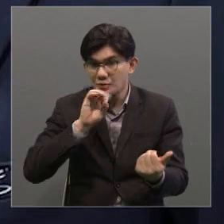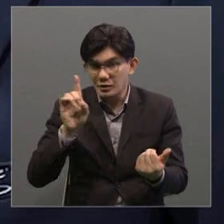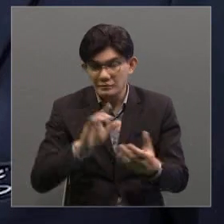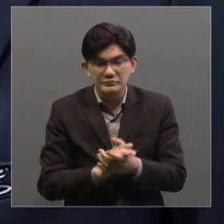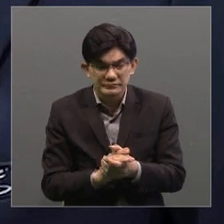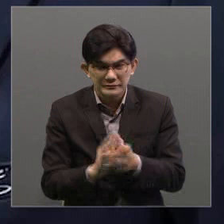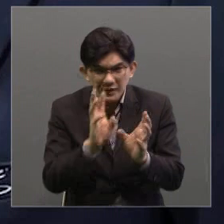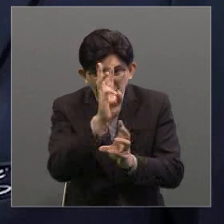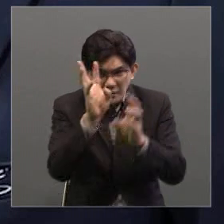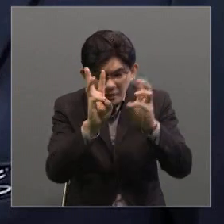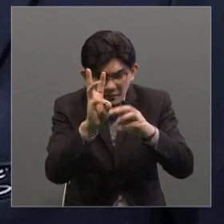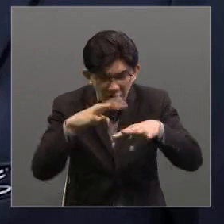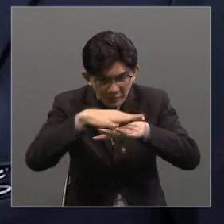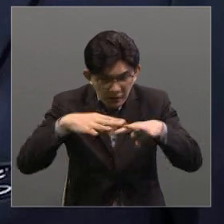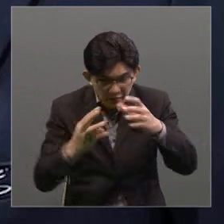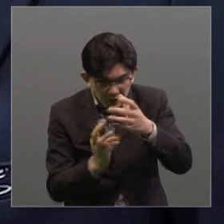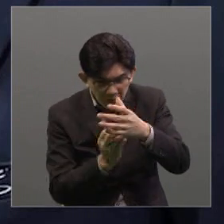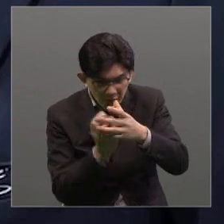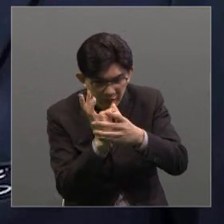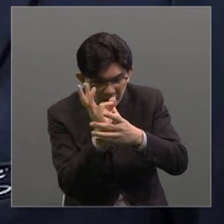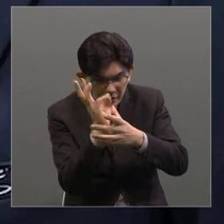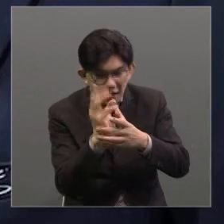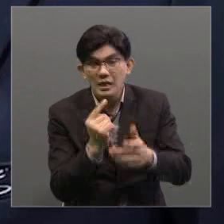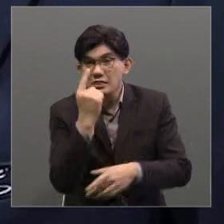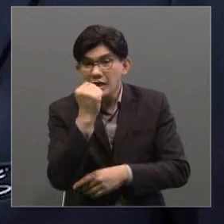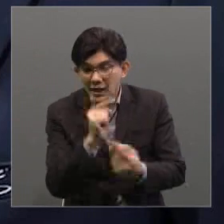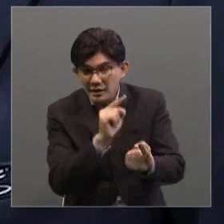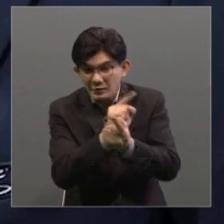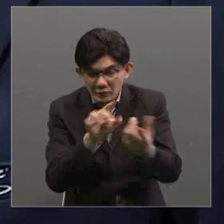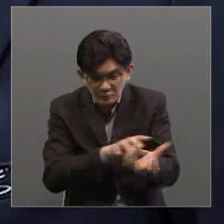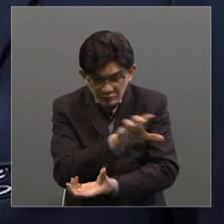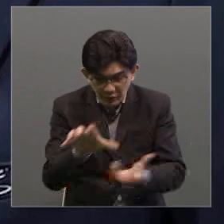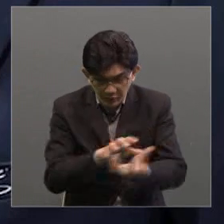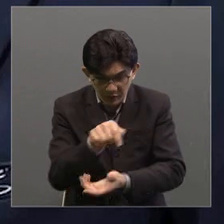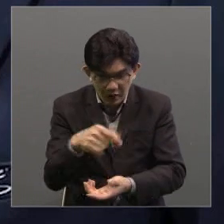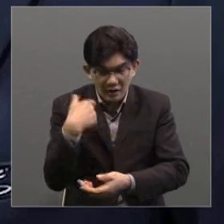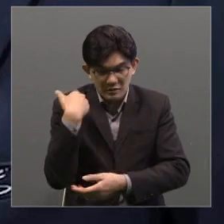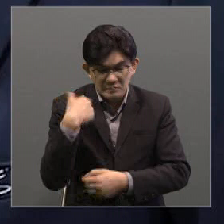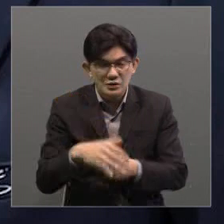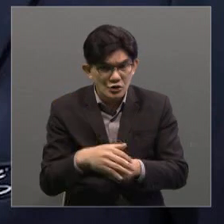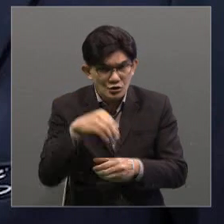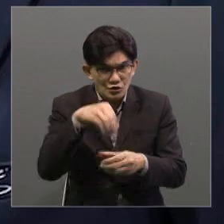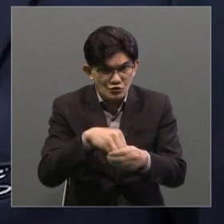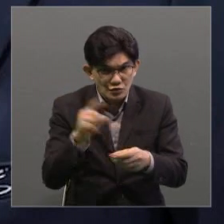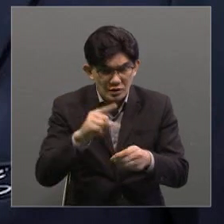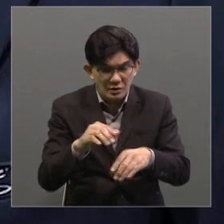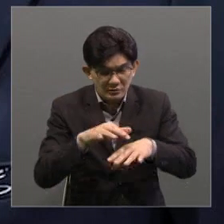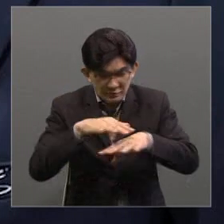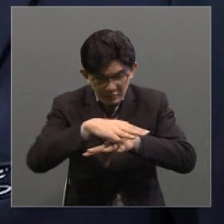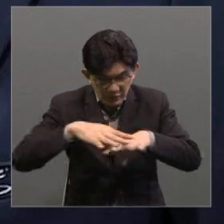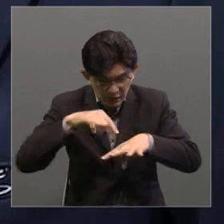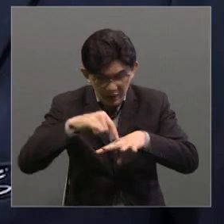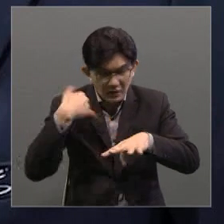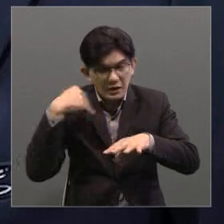ฝุ่นที่ได้รับการกรองแล้วเนี่ยเราเรียกว่าฝุ่นแดงก็คือฝุ่นแดงที่ไปเจอว่าปนเปื้อนซีเซียมนี่แหละมันจะอยู่ที่ชั้นกรองตัวfilterเนี่ย